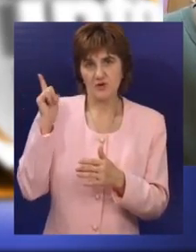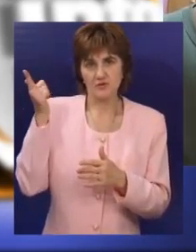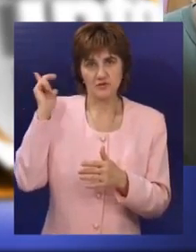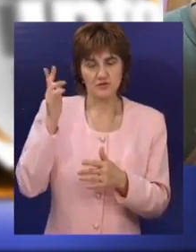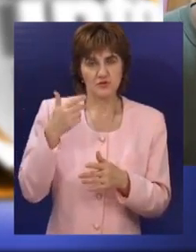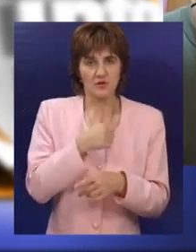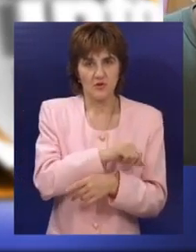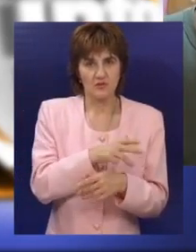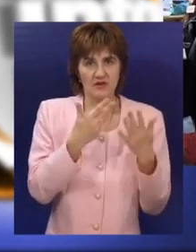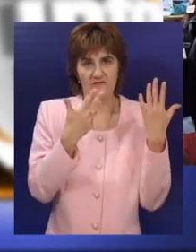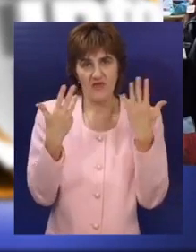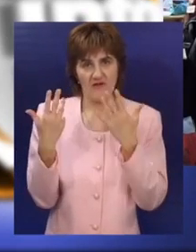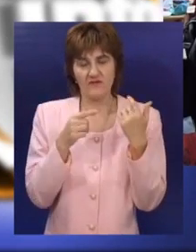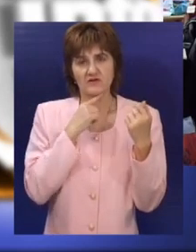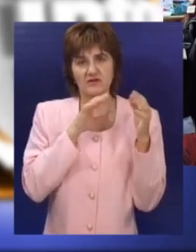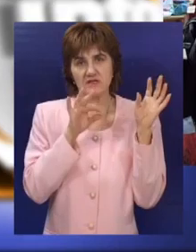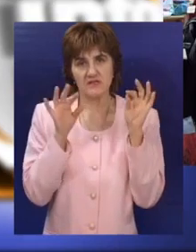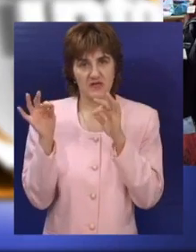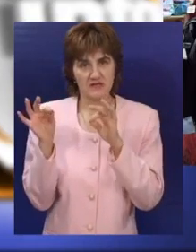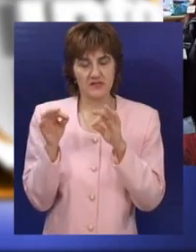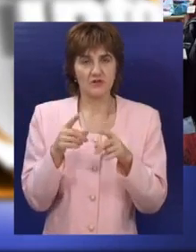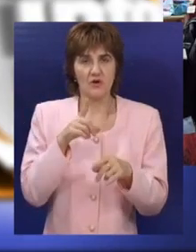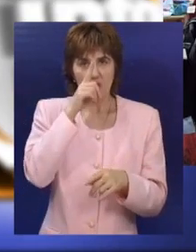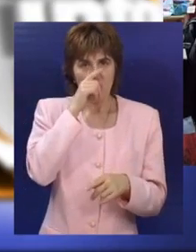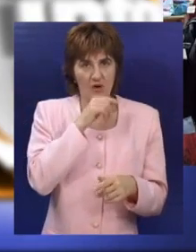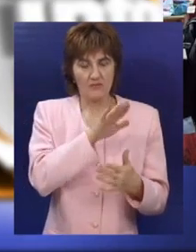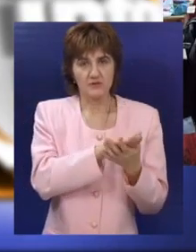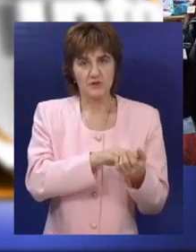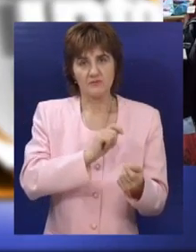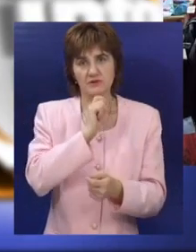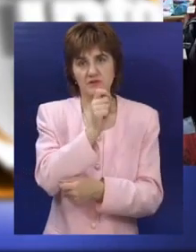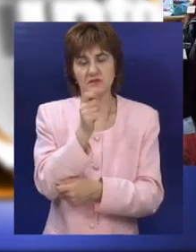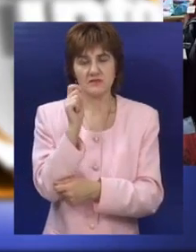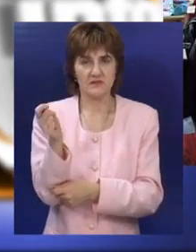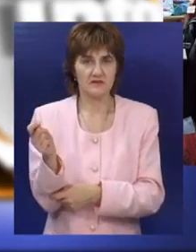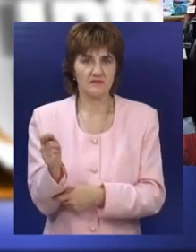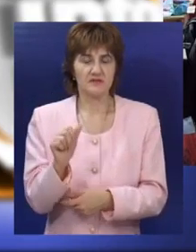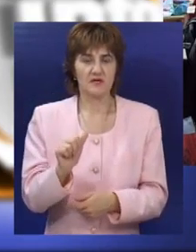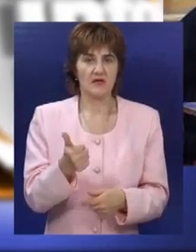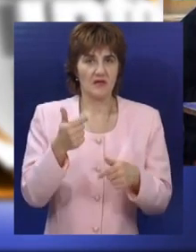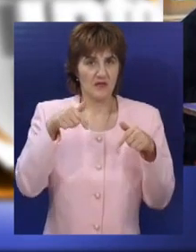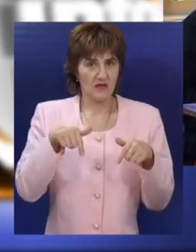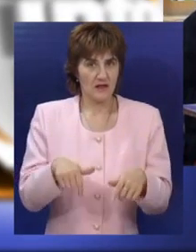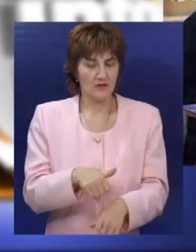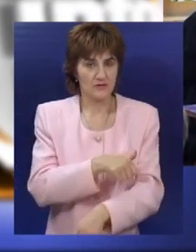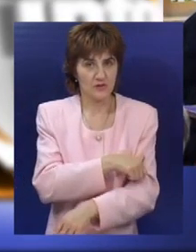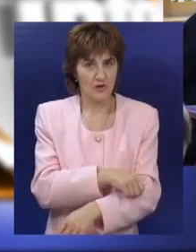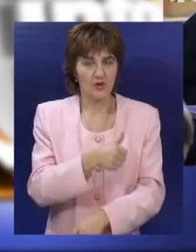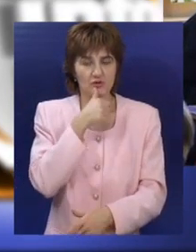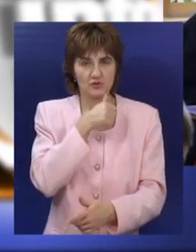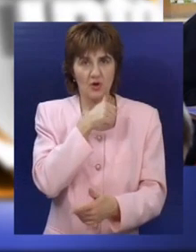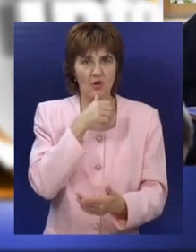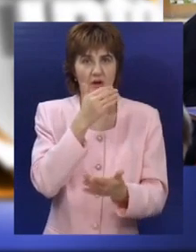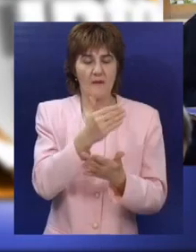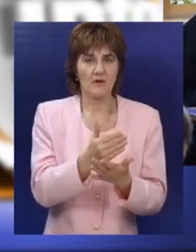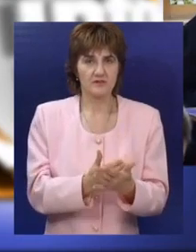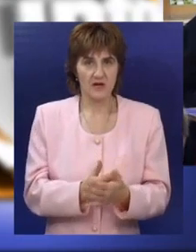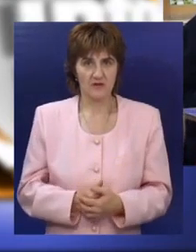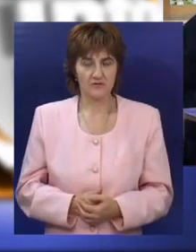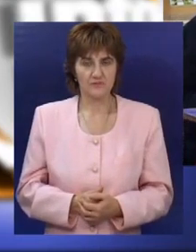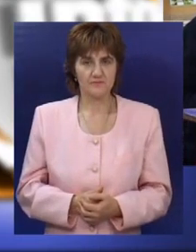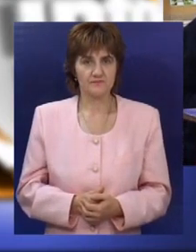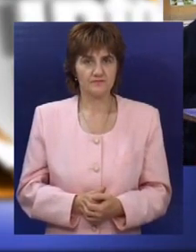2009. i 2010. godinu, lokalna samouprava počela je sa isplatom jubilarnih nagrada za 2011. godinu, što je po zakonu